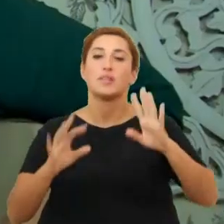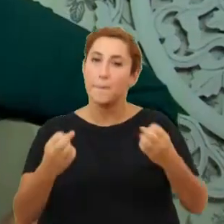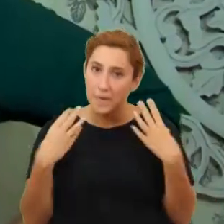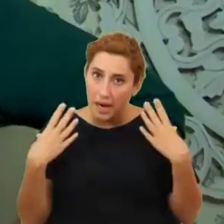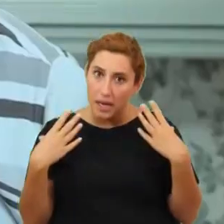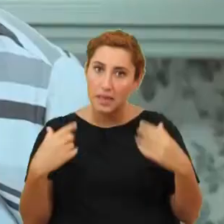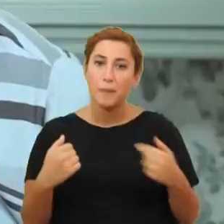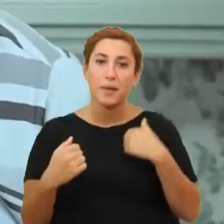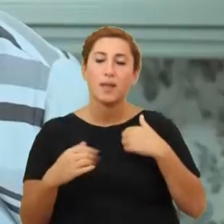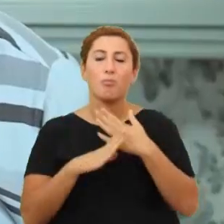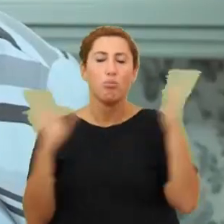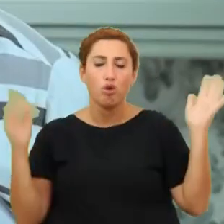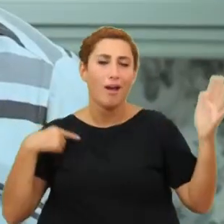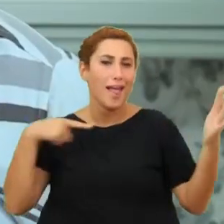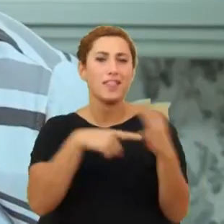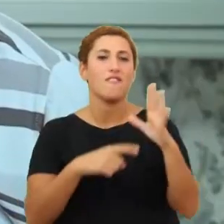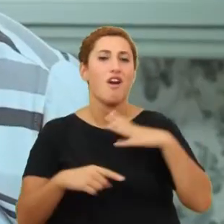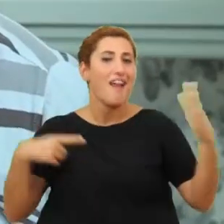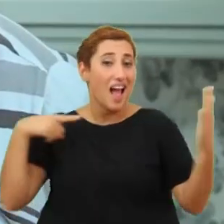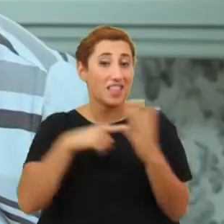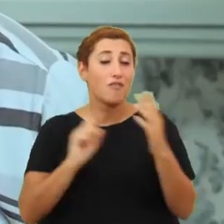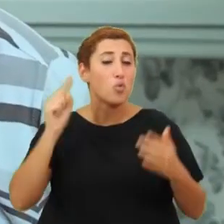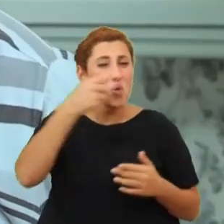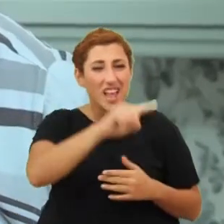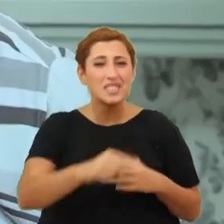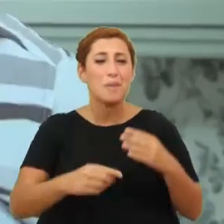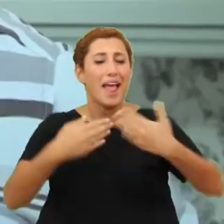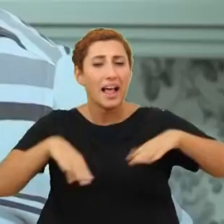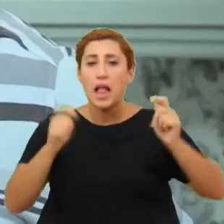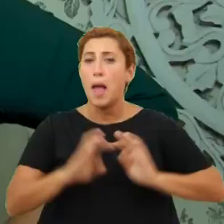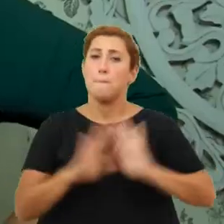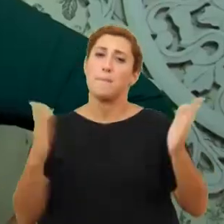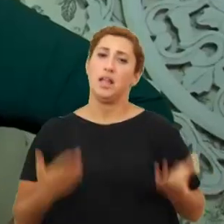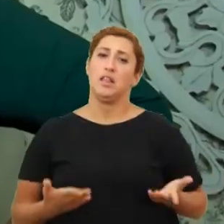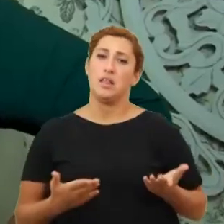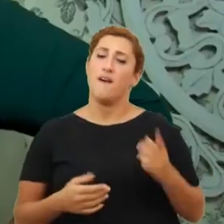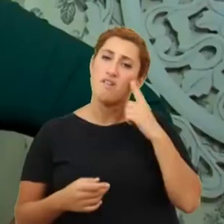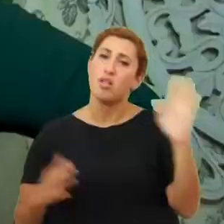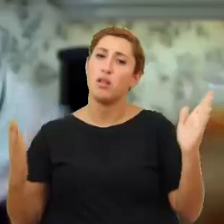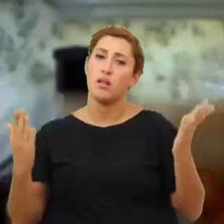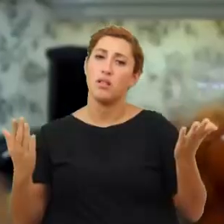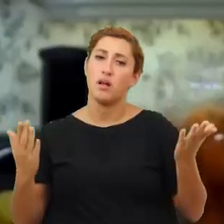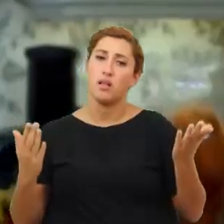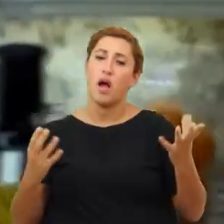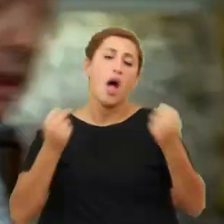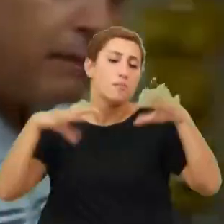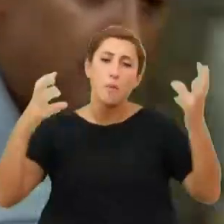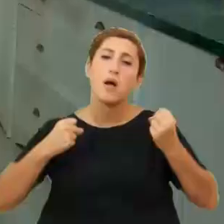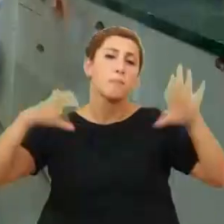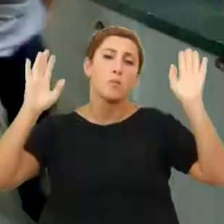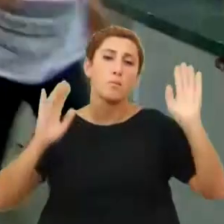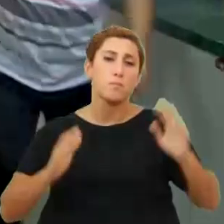bırakın, benim büyük hedeflerim var. Hedeflere ulaşmama mani olmayın ya. Allah Allah, almayayım,